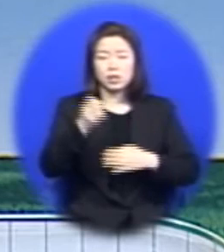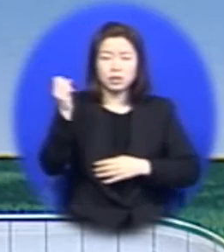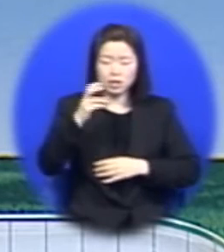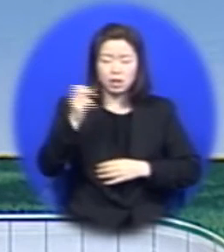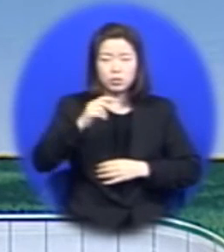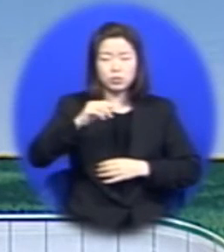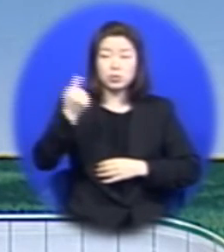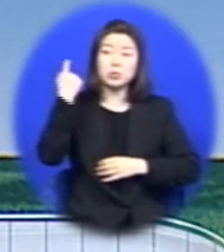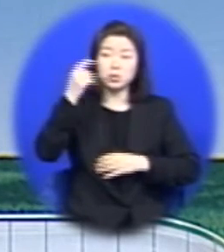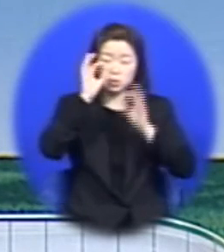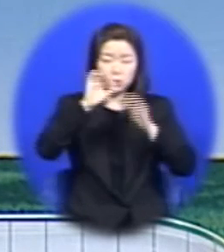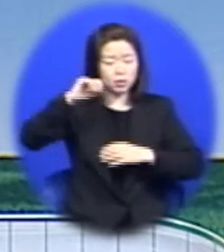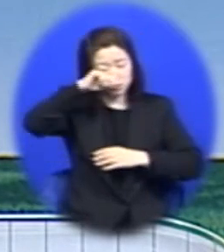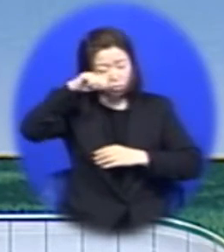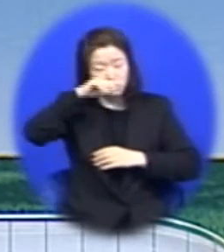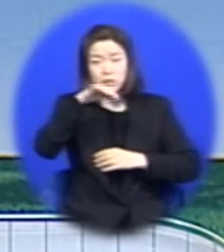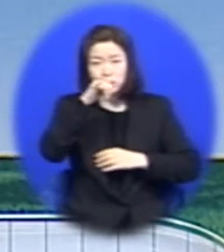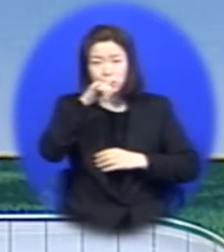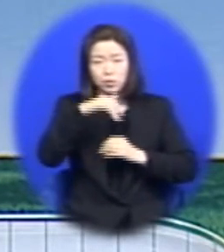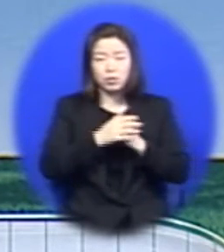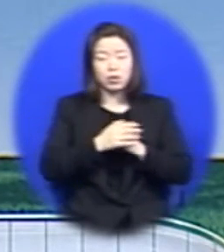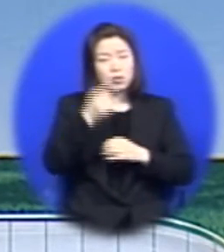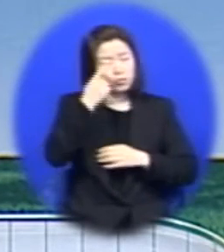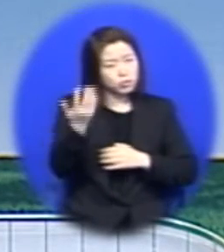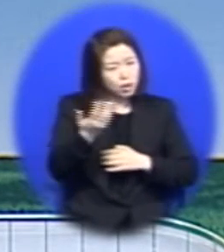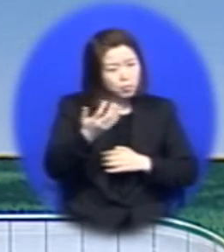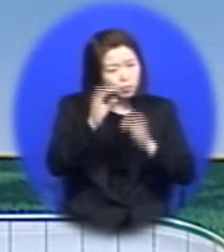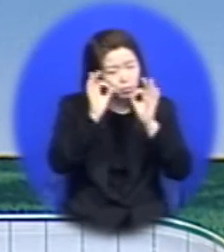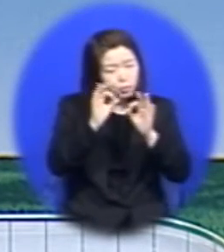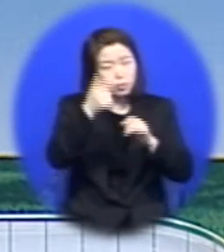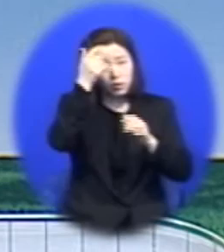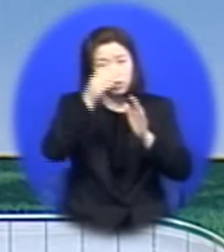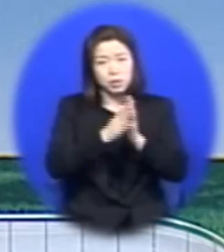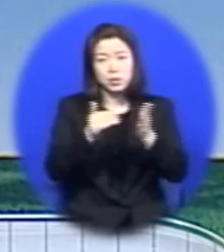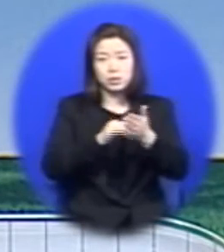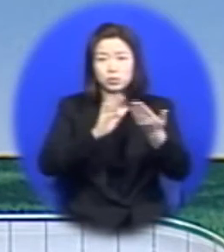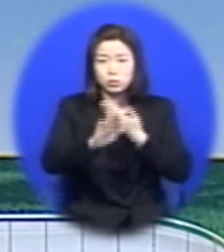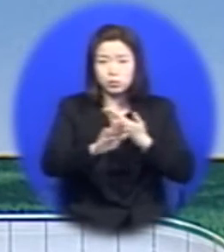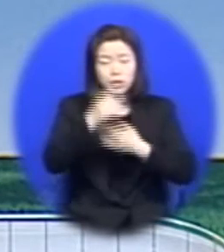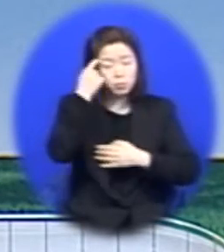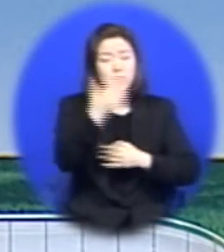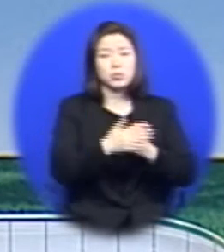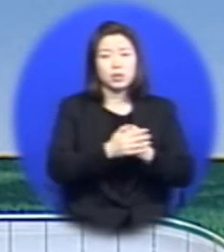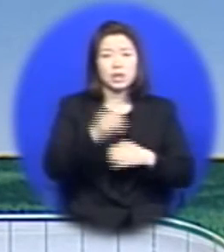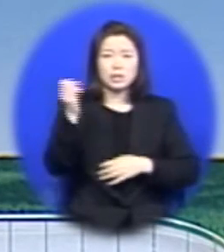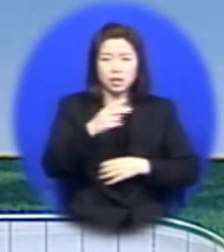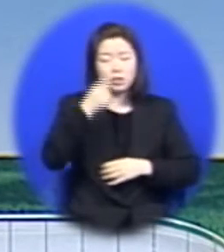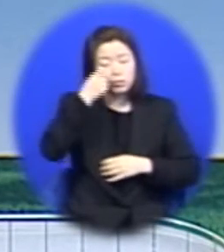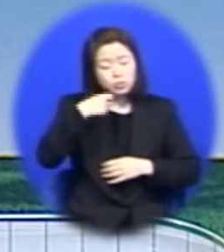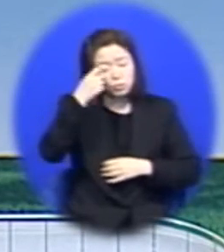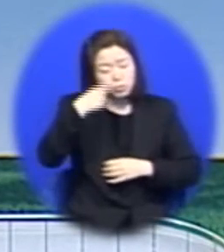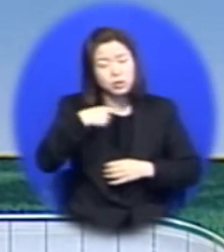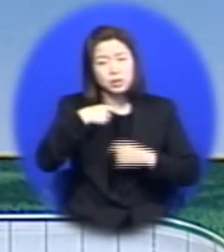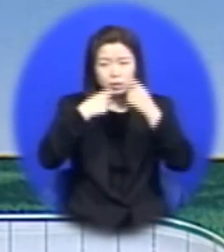있더래요. 뒤에서 보니까 왜 눈이 아파서 그런가, 왜 그런가, 그리고 예배가 끝나서 물어보니까 자꾸 눈물이 난다는 거예요. 예배를 드리면